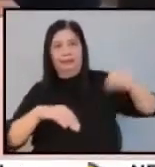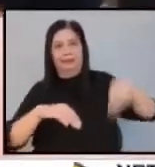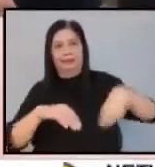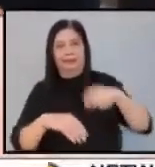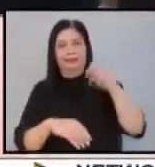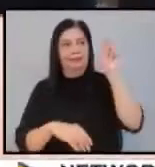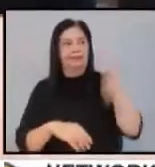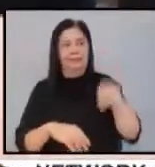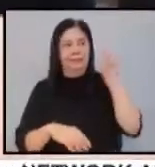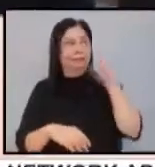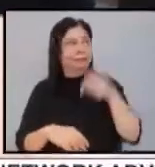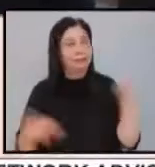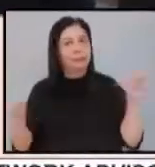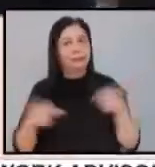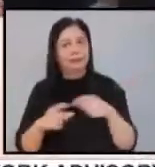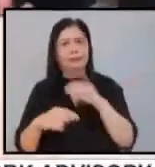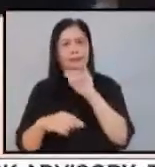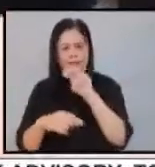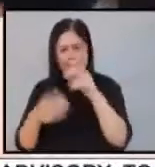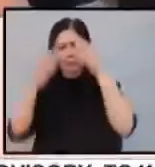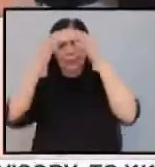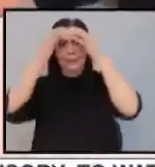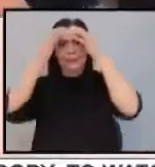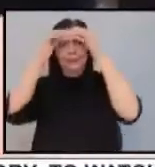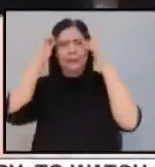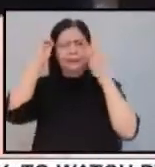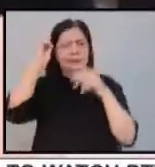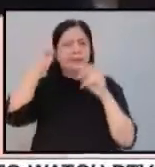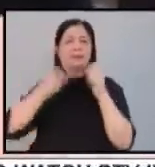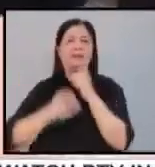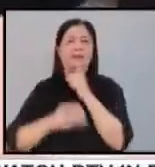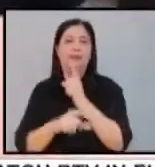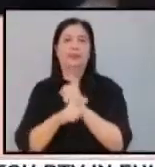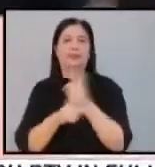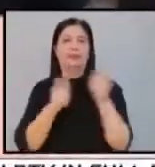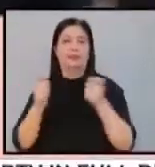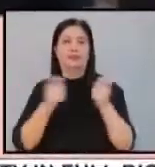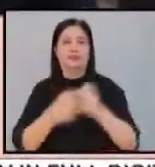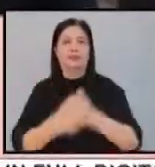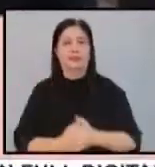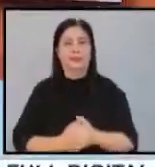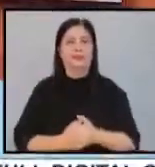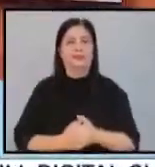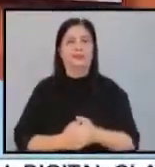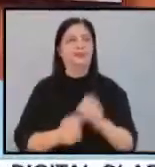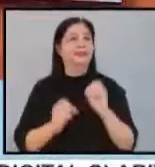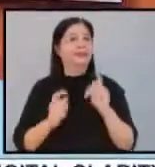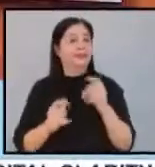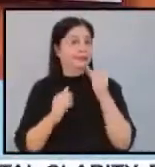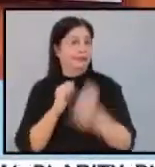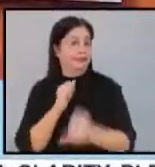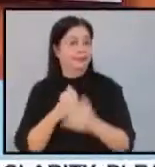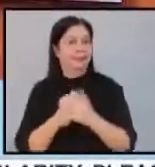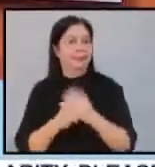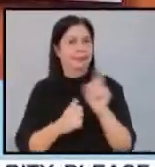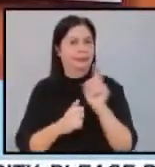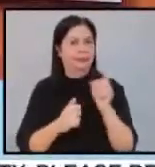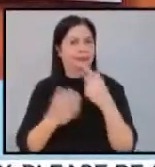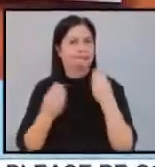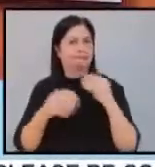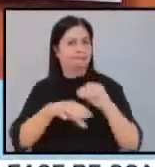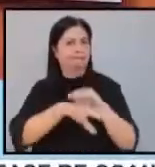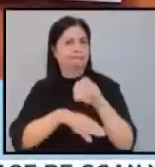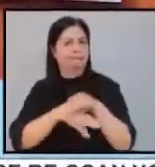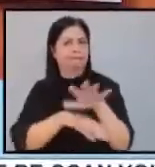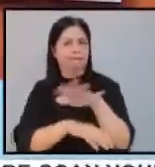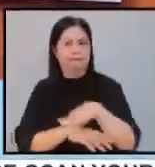ka na lang sa January. So we just wanna make sure na kontrolado yan. Alright, panghuli na lamang, ano na lang yung mapapayo mo sa ating